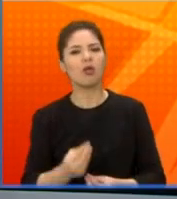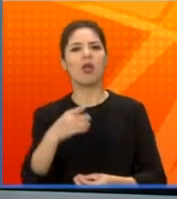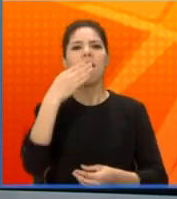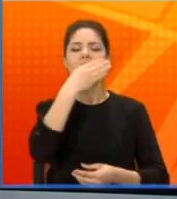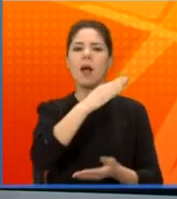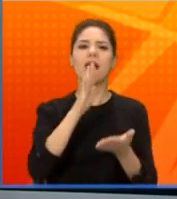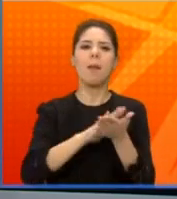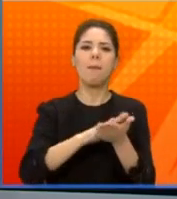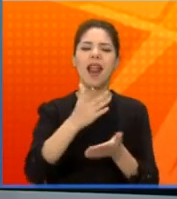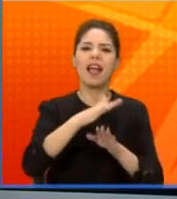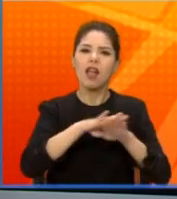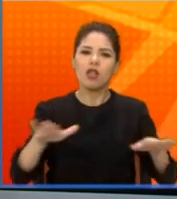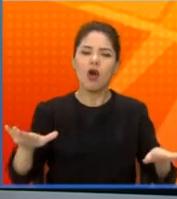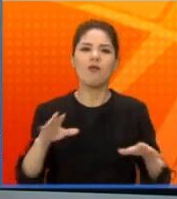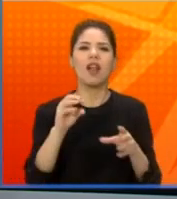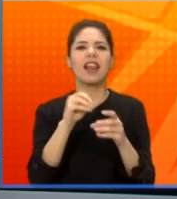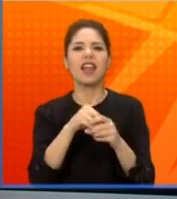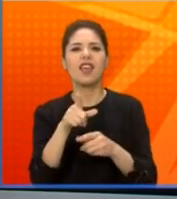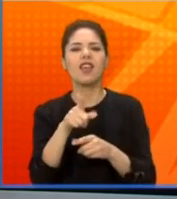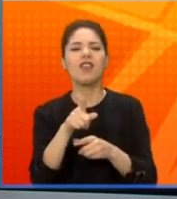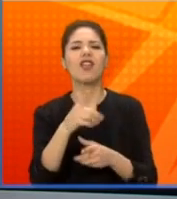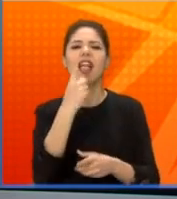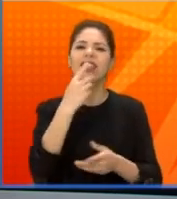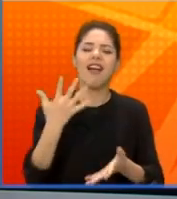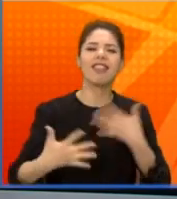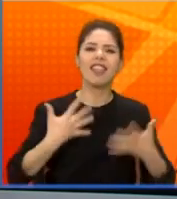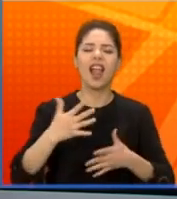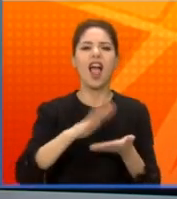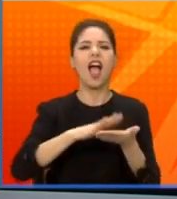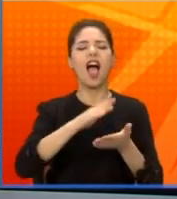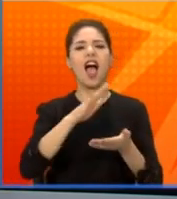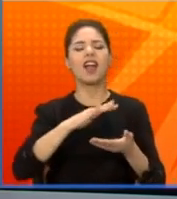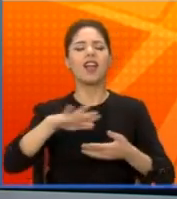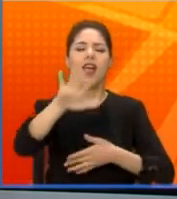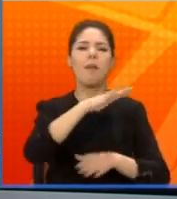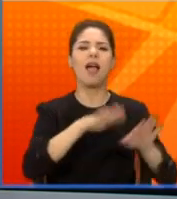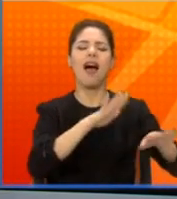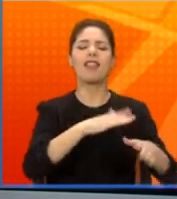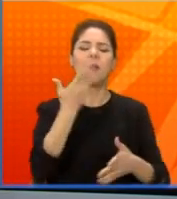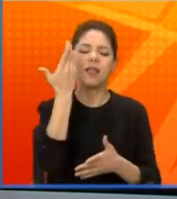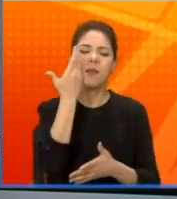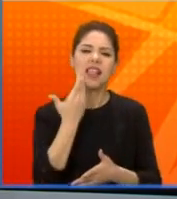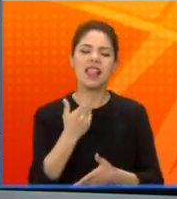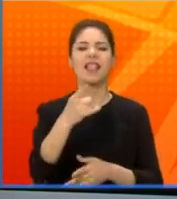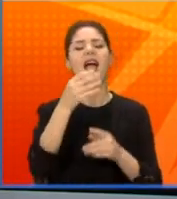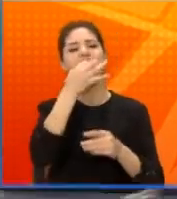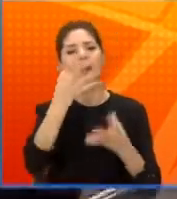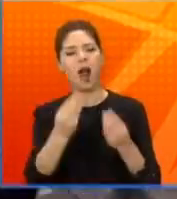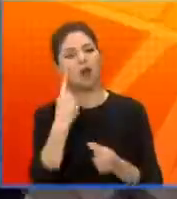Ramazan'ın bereket yüklü sofraları için süre gelen o tatlı telaşı arkadaşlarımız adım adım izledi, haberleştirdi.